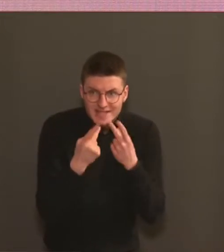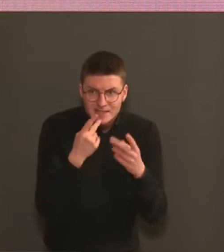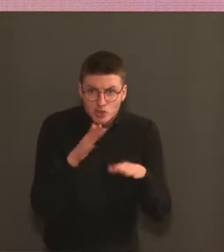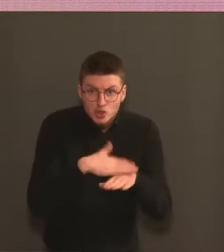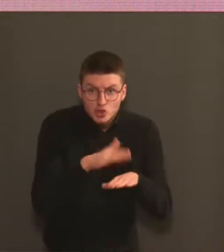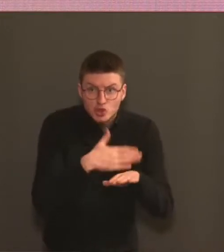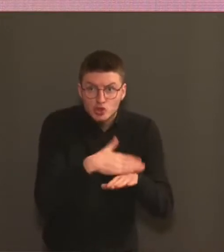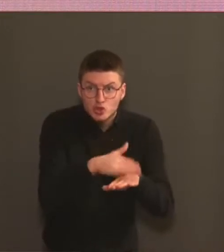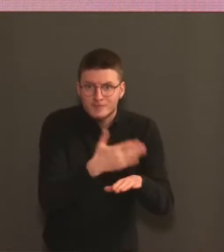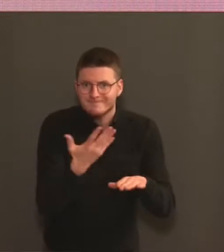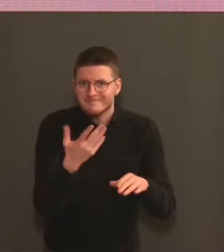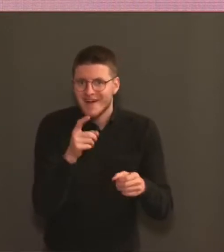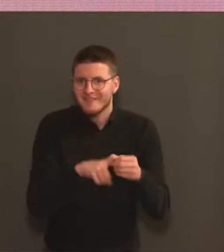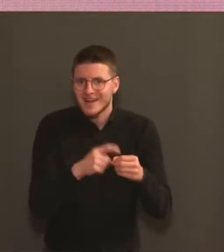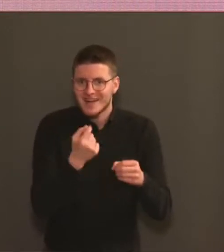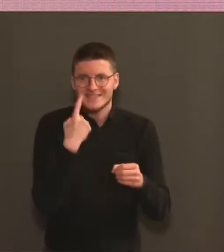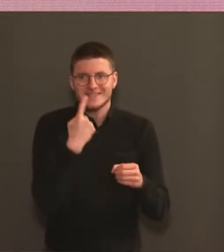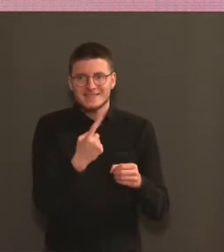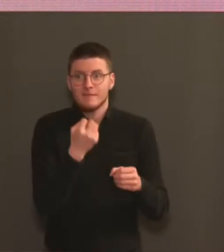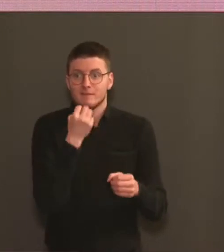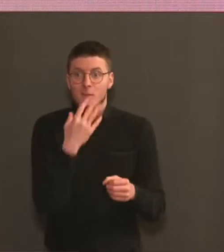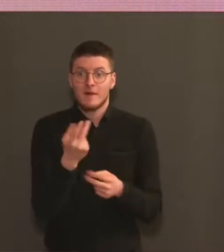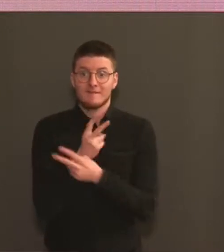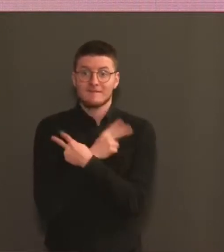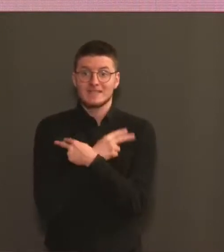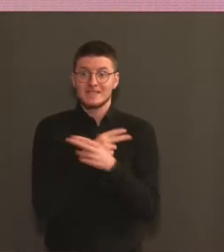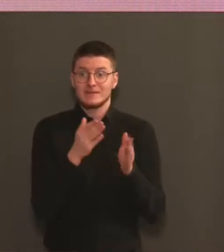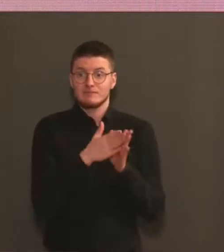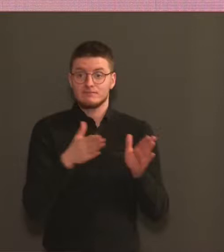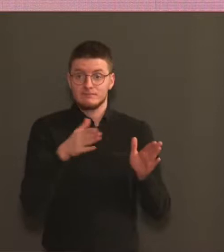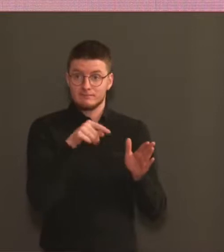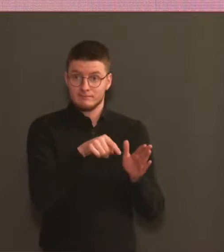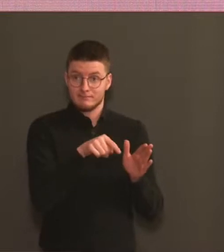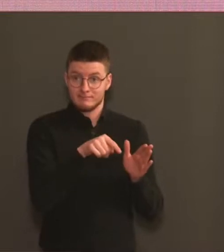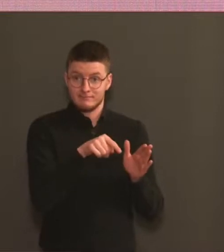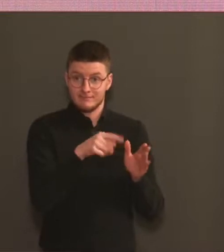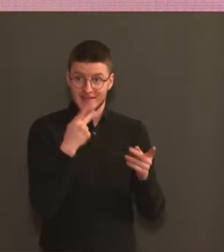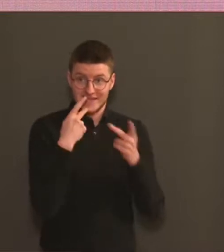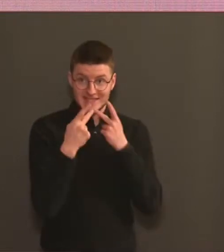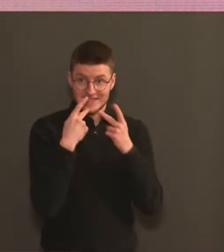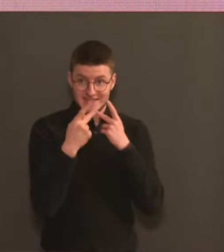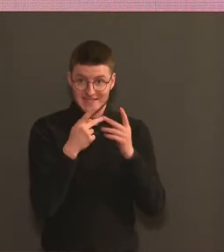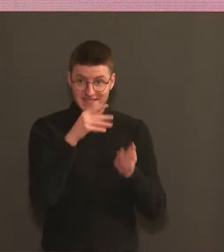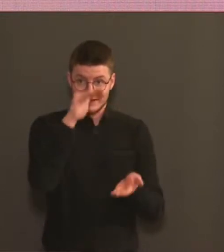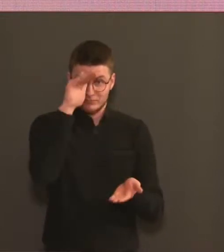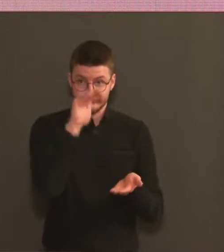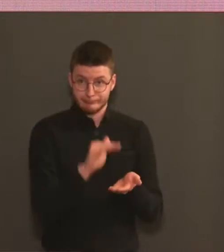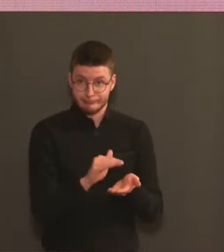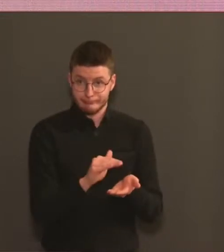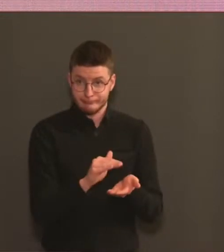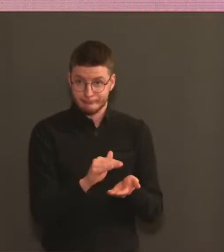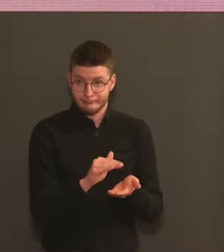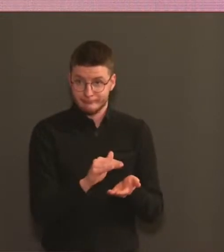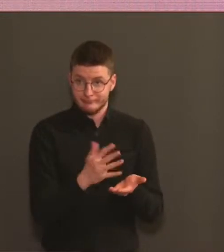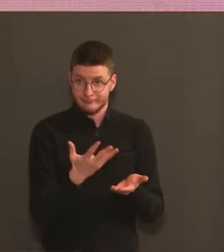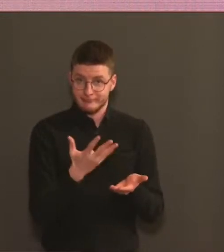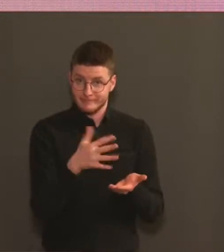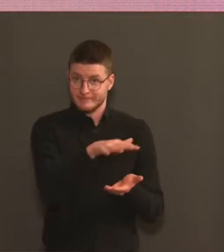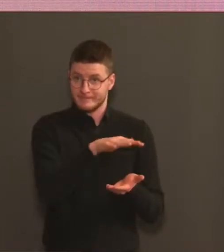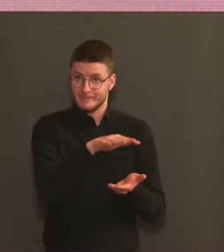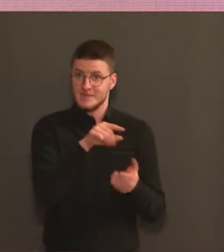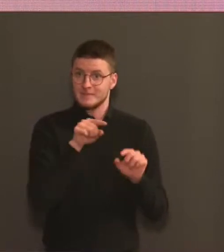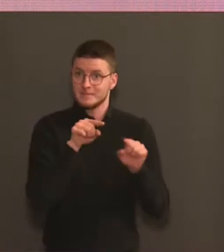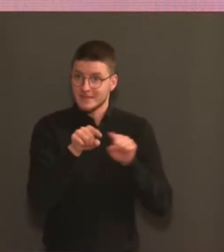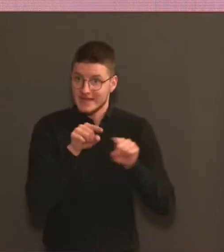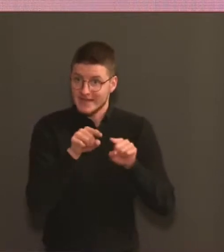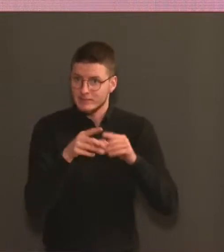zie je bijvoorbeeld dat tijdens een vakantieperiode dat aantal testen sterk kan terugvallen. Wat maakt dat die parameter wat meer